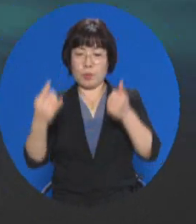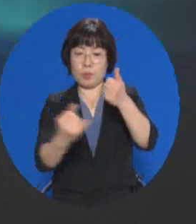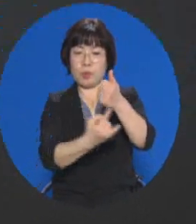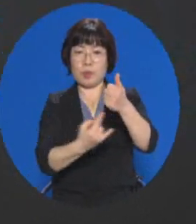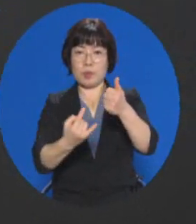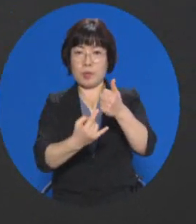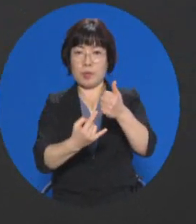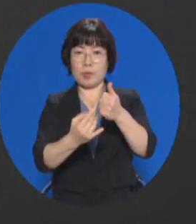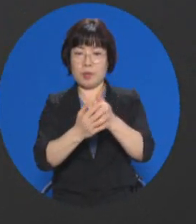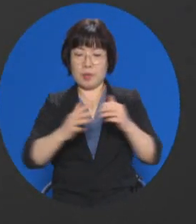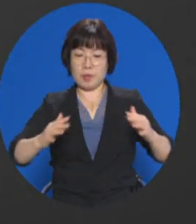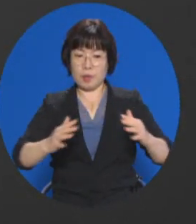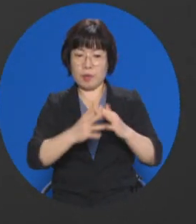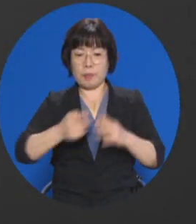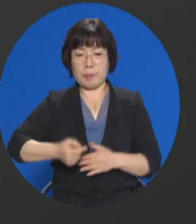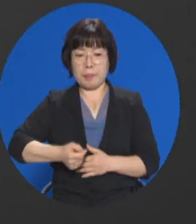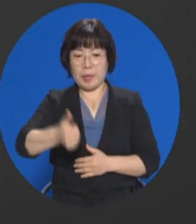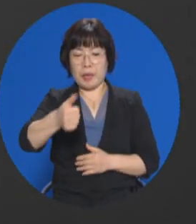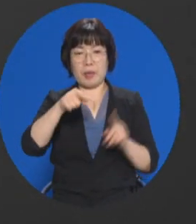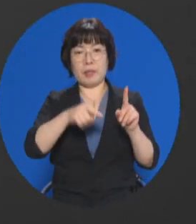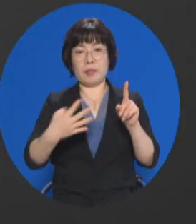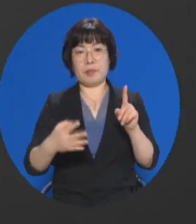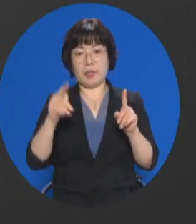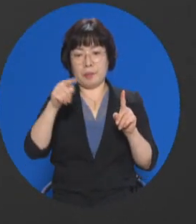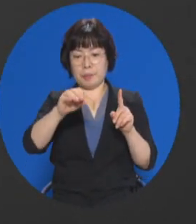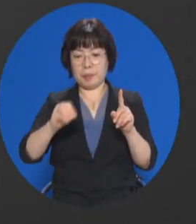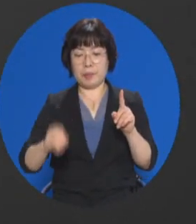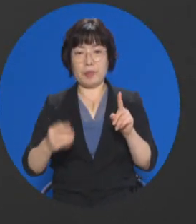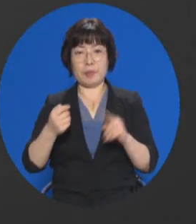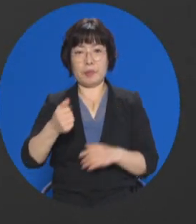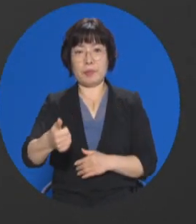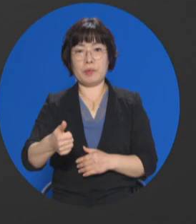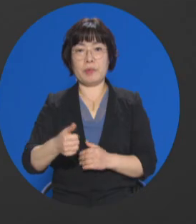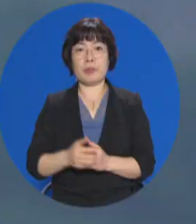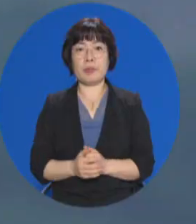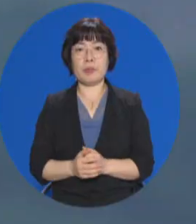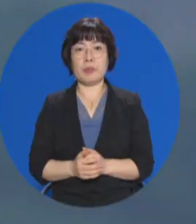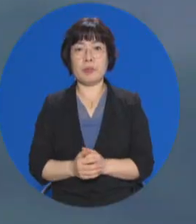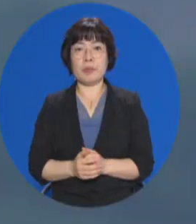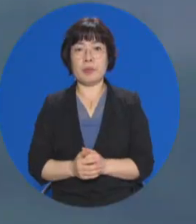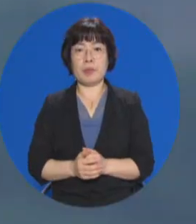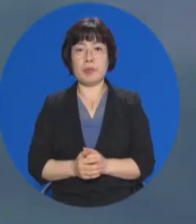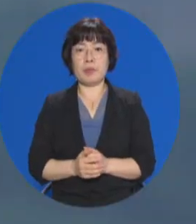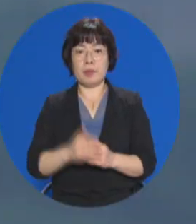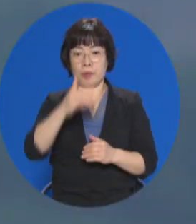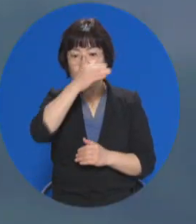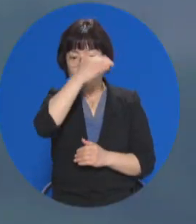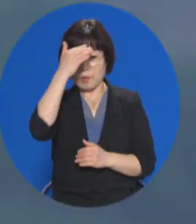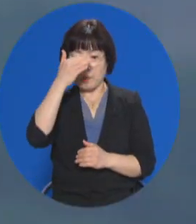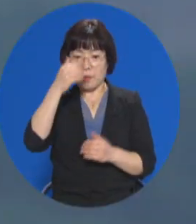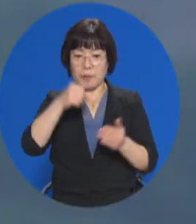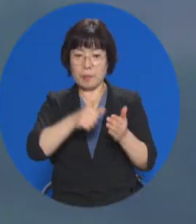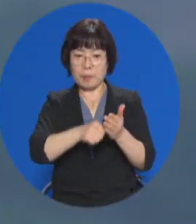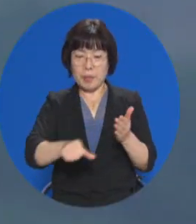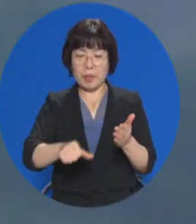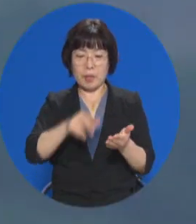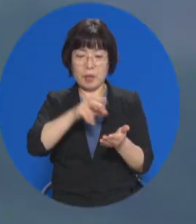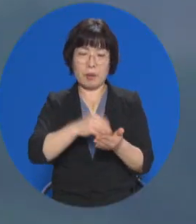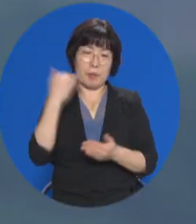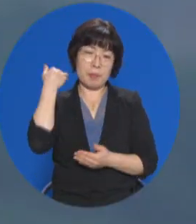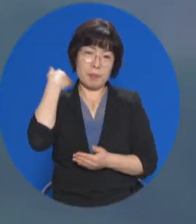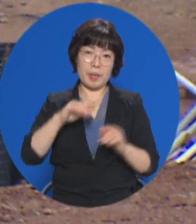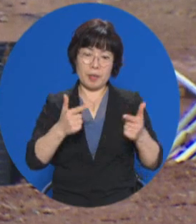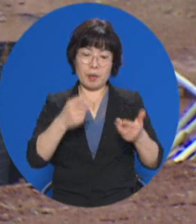경관심의위원회에서 건축이 반려된 비율은 1.4%에 불과했습니다. 그마저도 경관을 해쳐서가 아니라